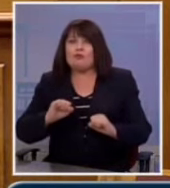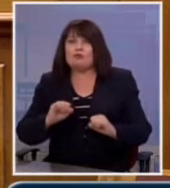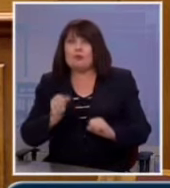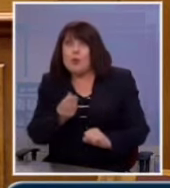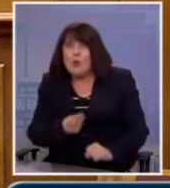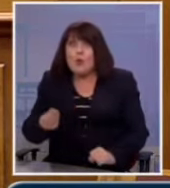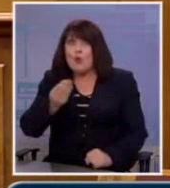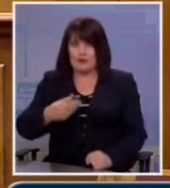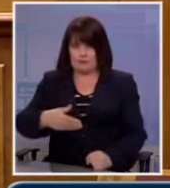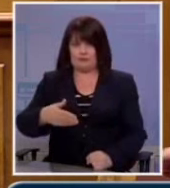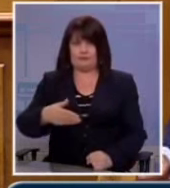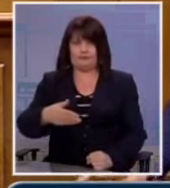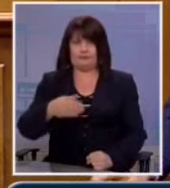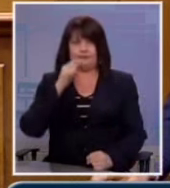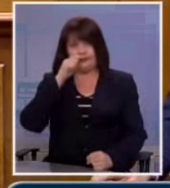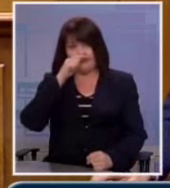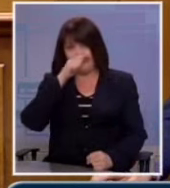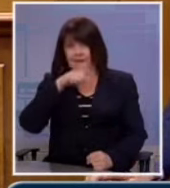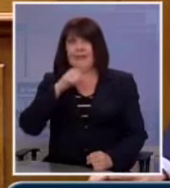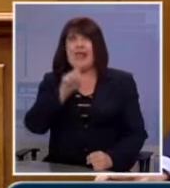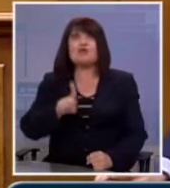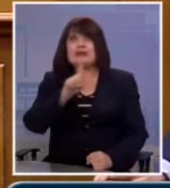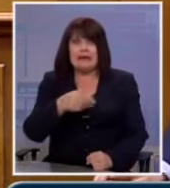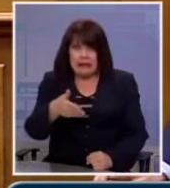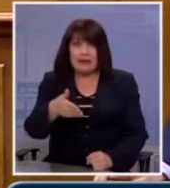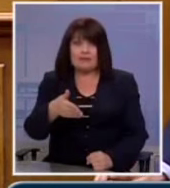κλιμακωθεί μέχρι την επόμενη Κυριακή.